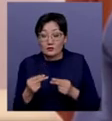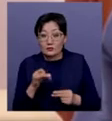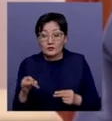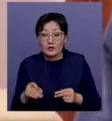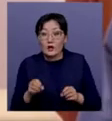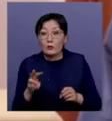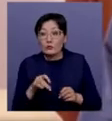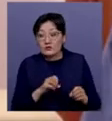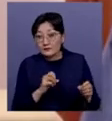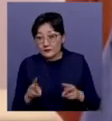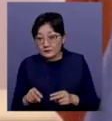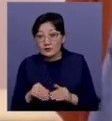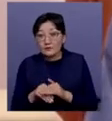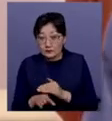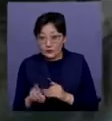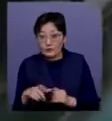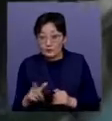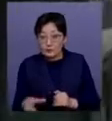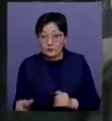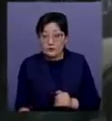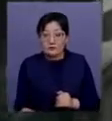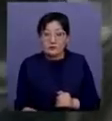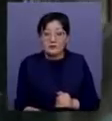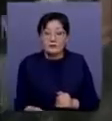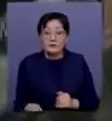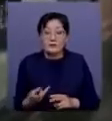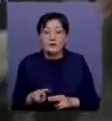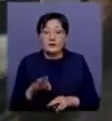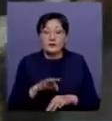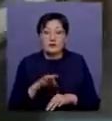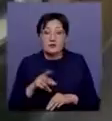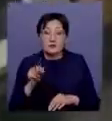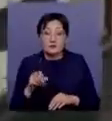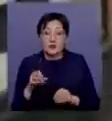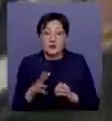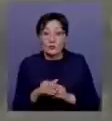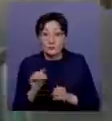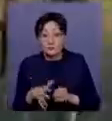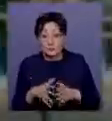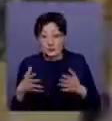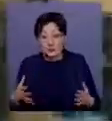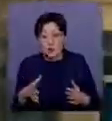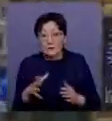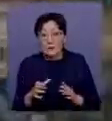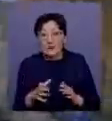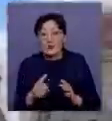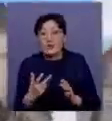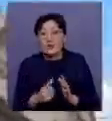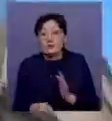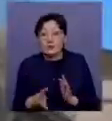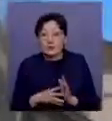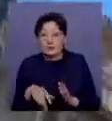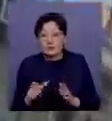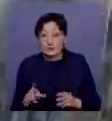қоқыс шығаруға ғана шығады. Ал Австрияда дертке шалдыққандардың саны 15 мыңнан асып 569 адам көз жұмды.